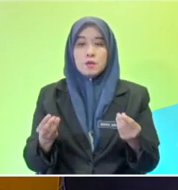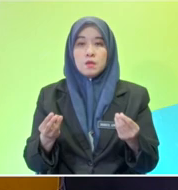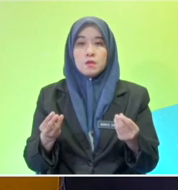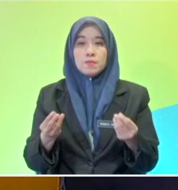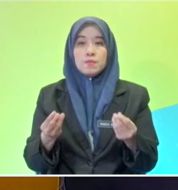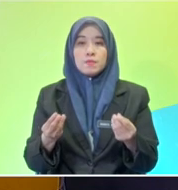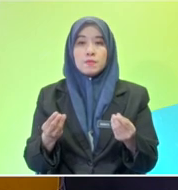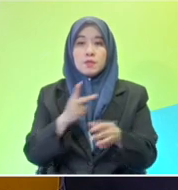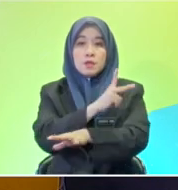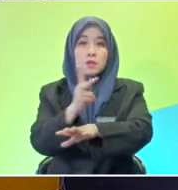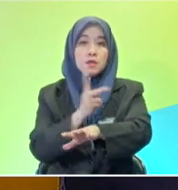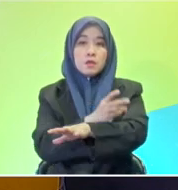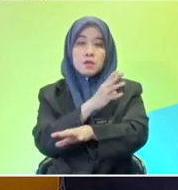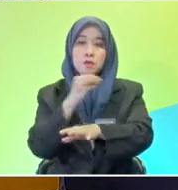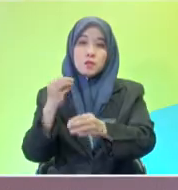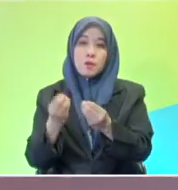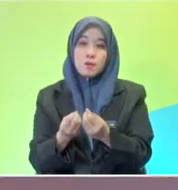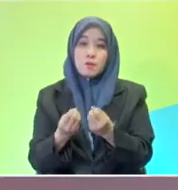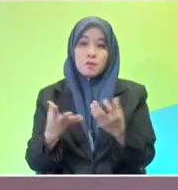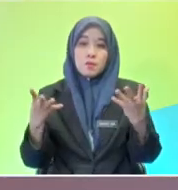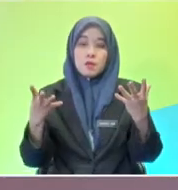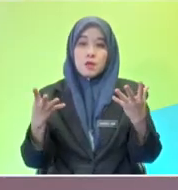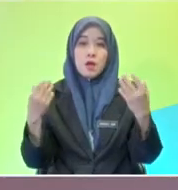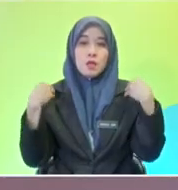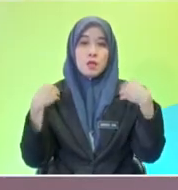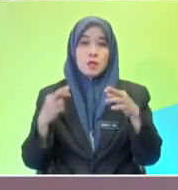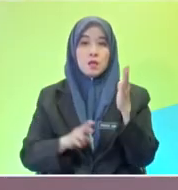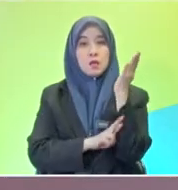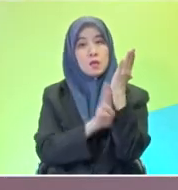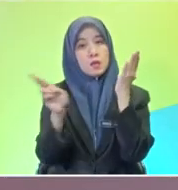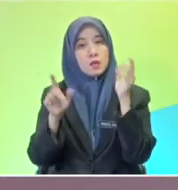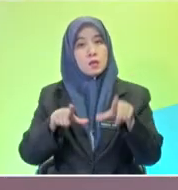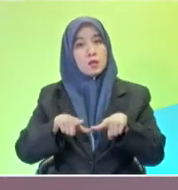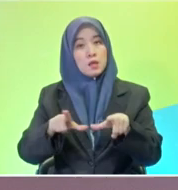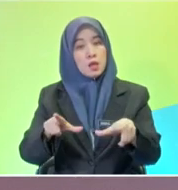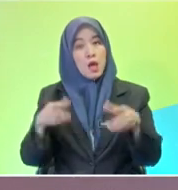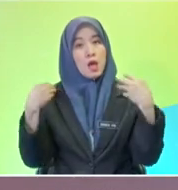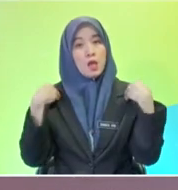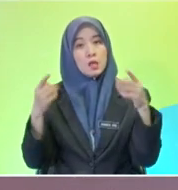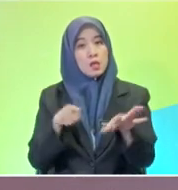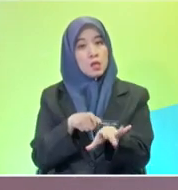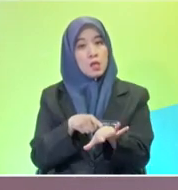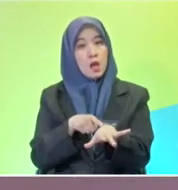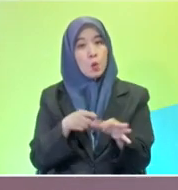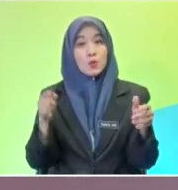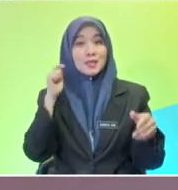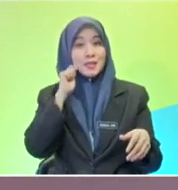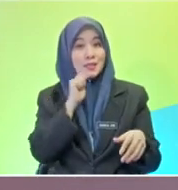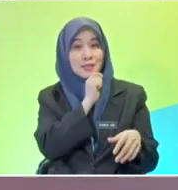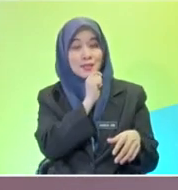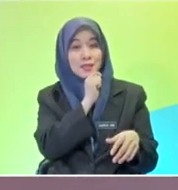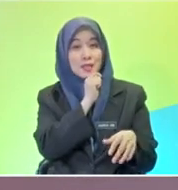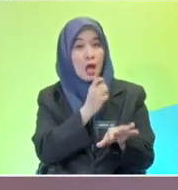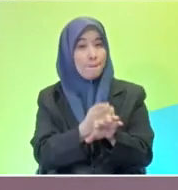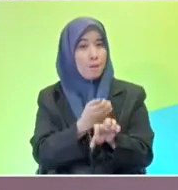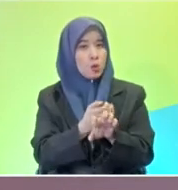pasir. Pasir. Okey, yang pertama tanah kebun ada ranting kayu ya. Ada. Lepas tu daun kering ada. Seterusnya batu